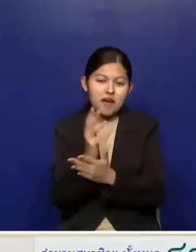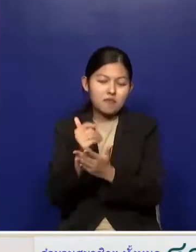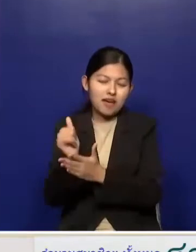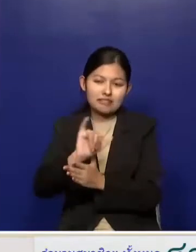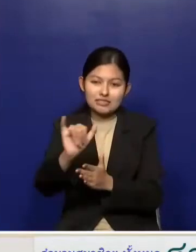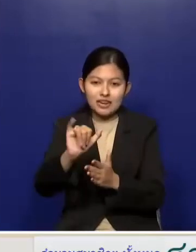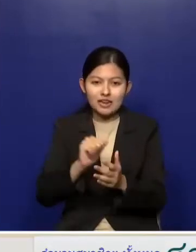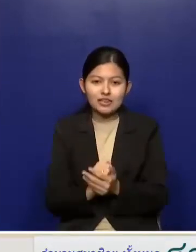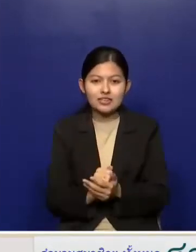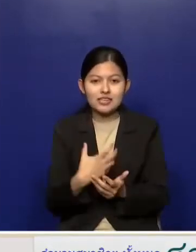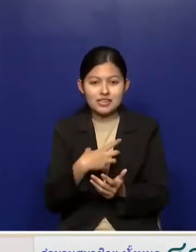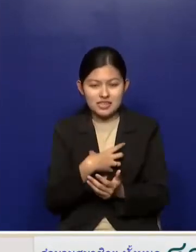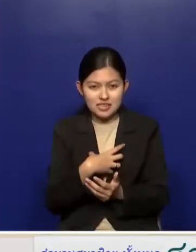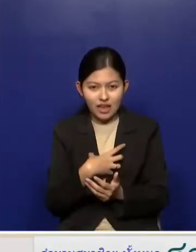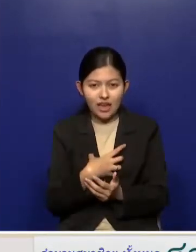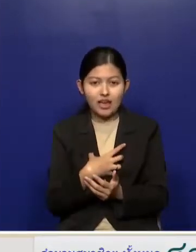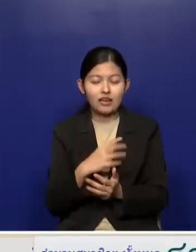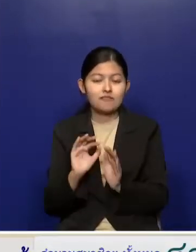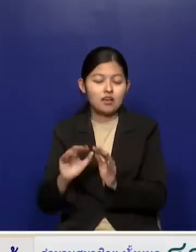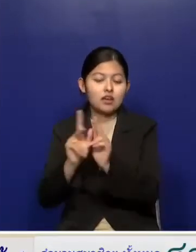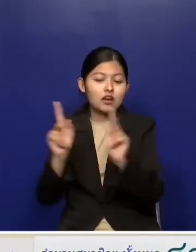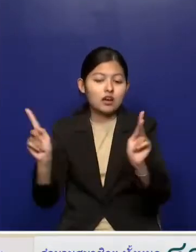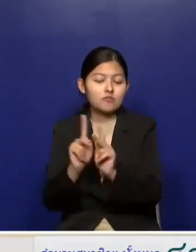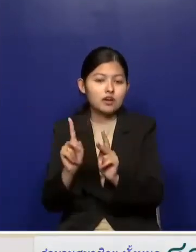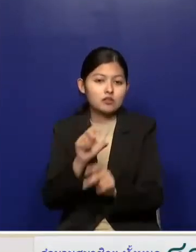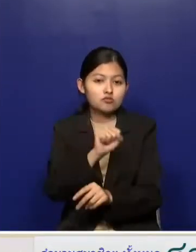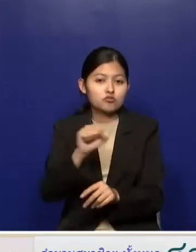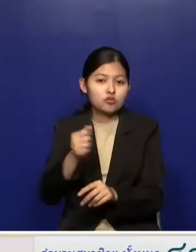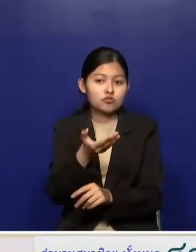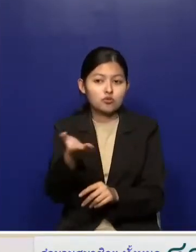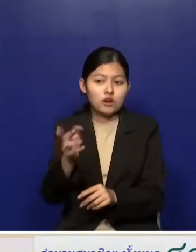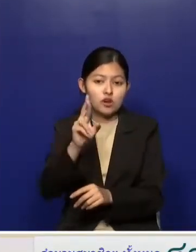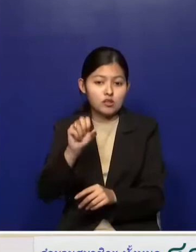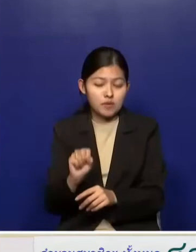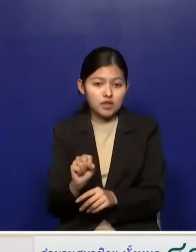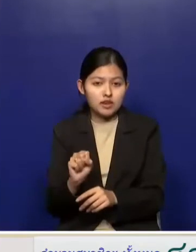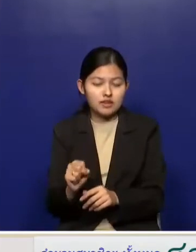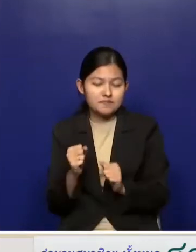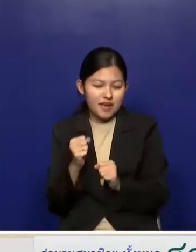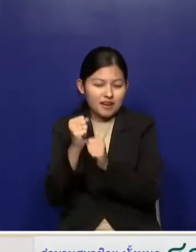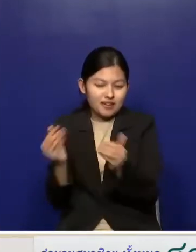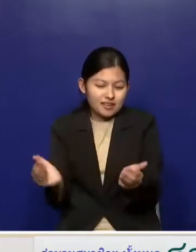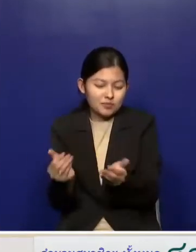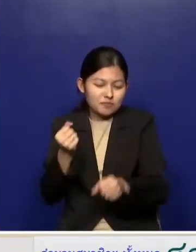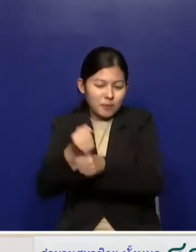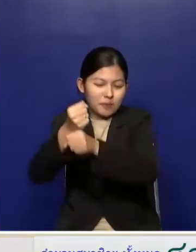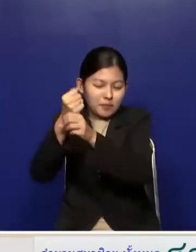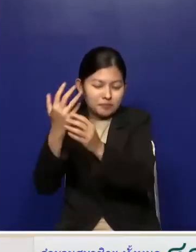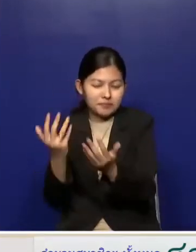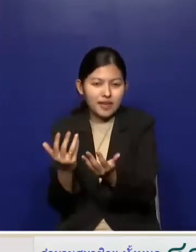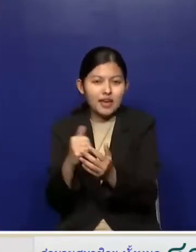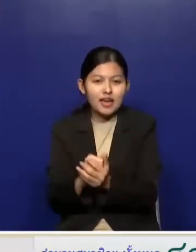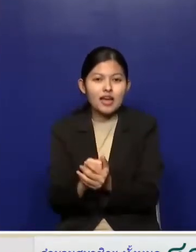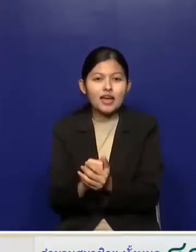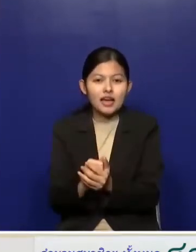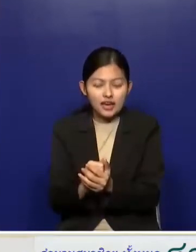จากกศรงานของคณะกรรมการของเรา ส.ส.ทกท่าน รชาัปลกดันให้เกิดการทำงานตามเจ็ตนารมที่